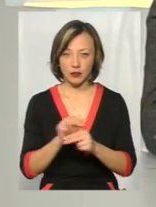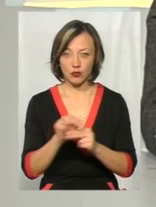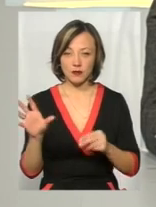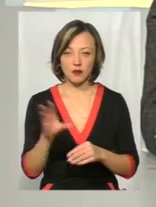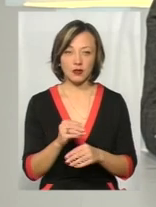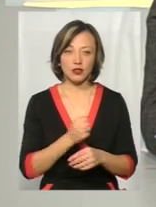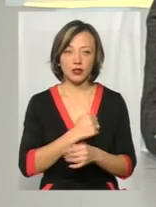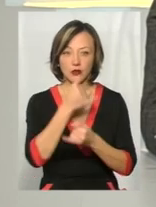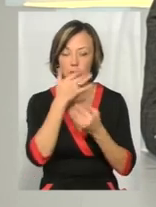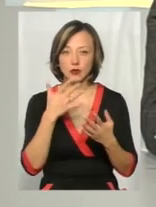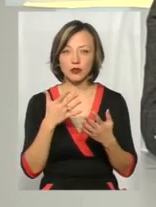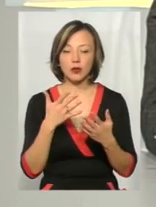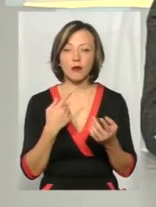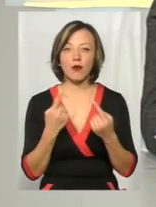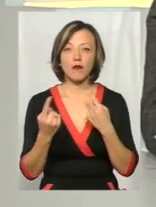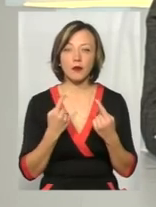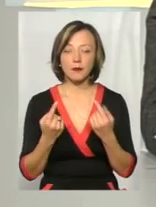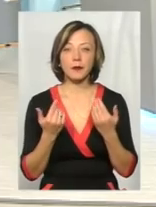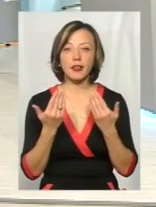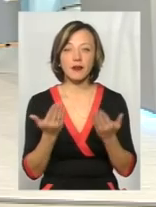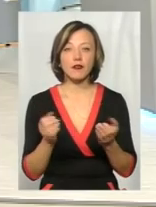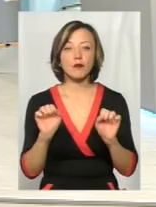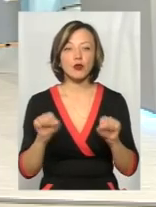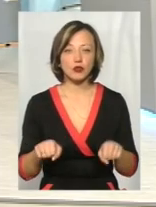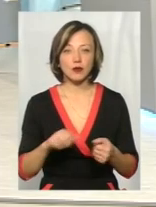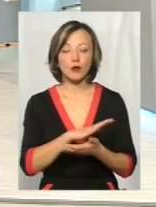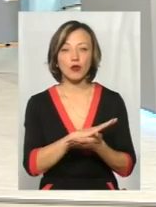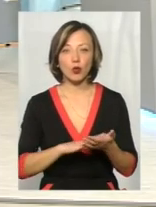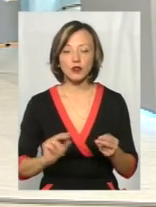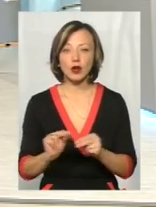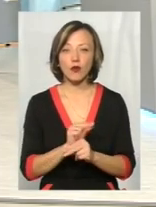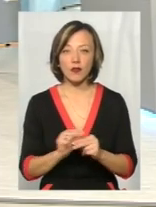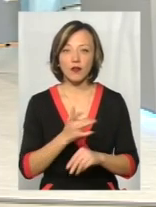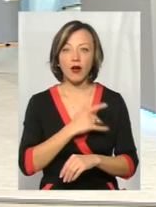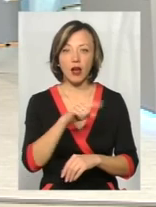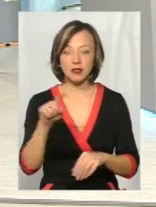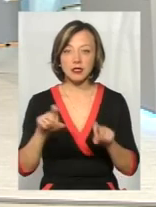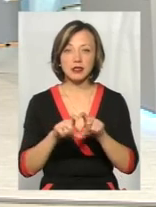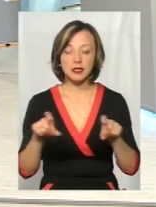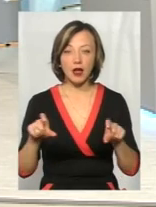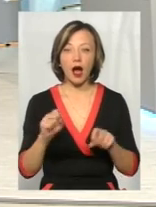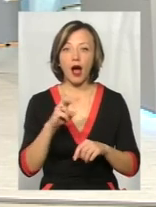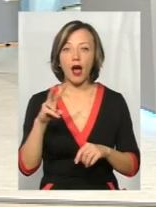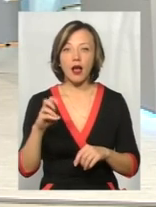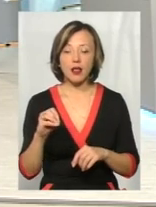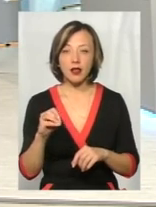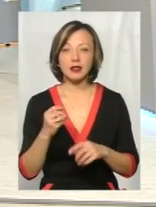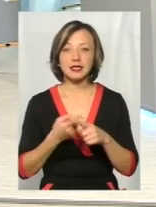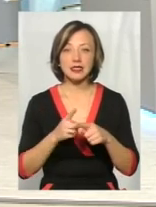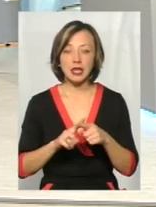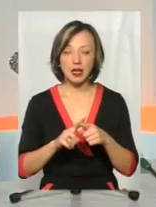жаль, не можемо поговорити. Ви можете продовжувати лікуватися в кардіодиспансері, але кардіологічний